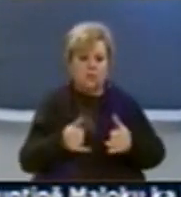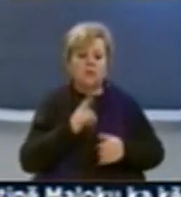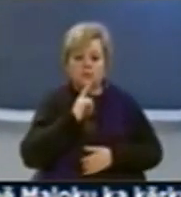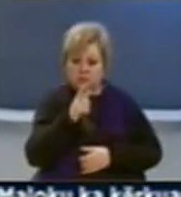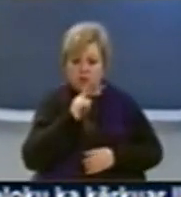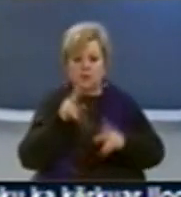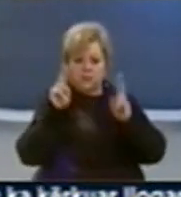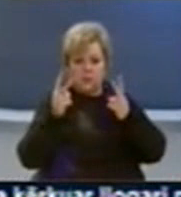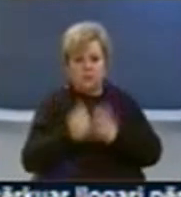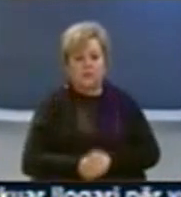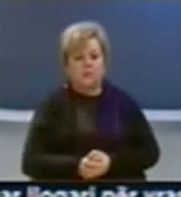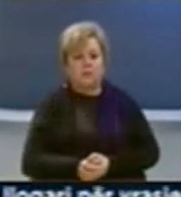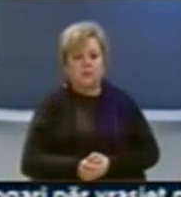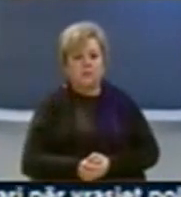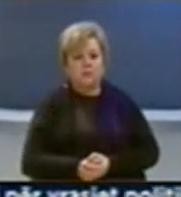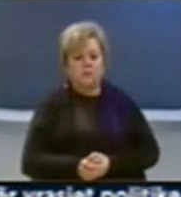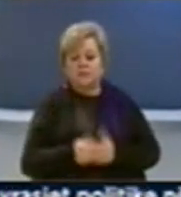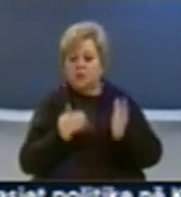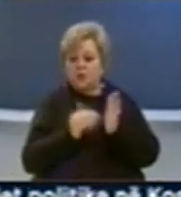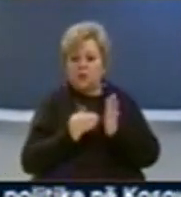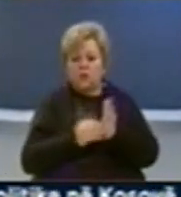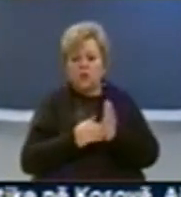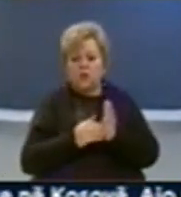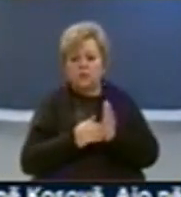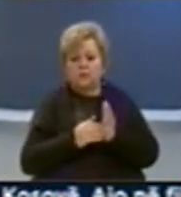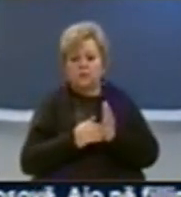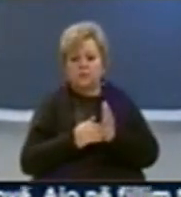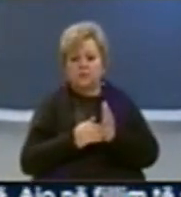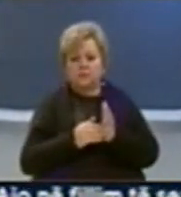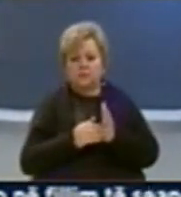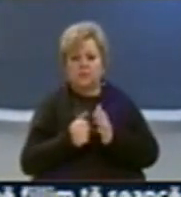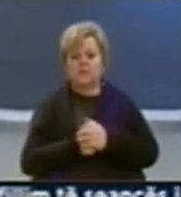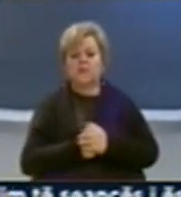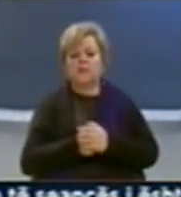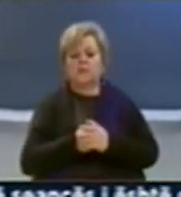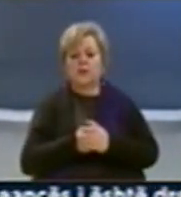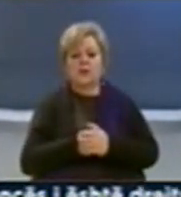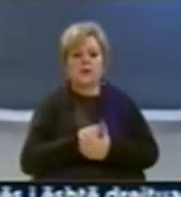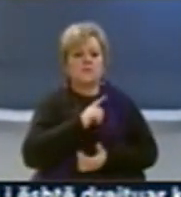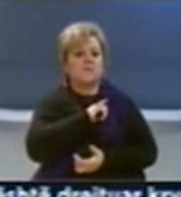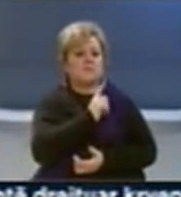ato tema nacionale. Nuk është kuat preashtojmë dhe të ndami në kampet e patriotve